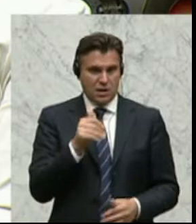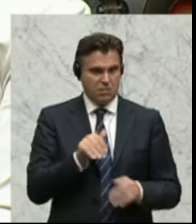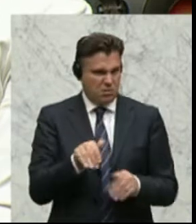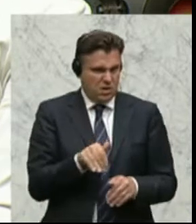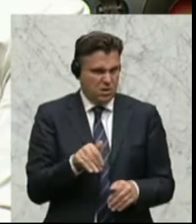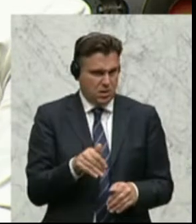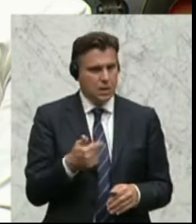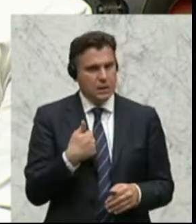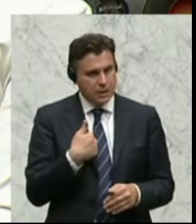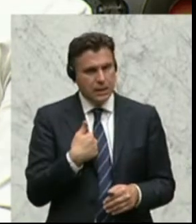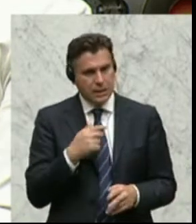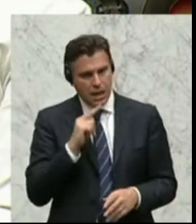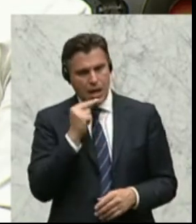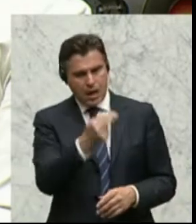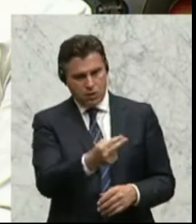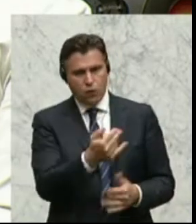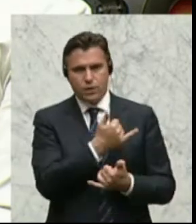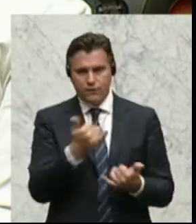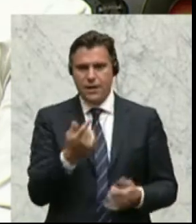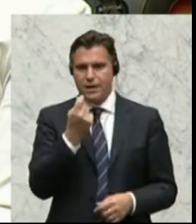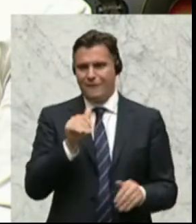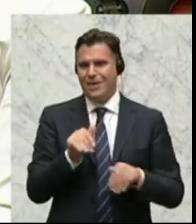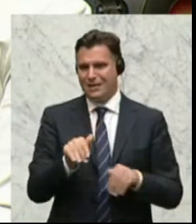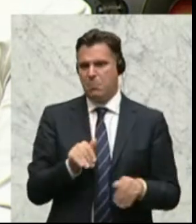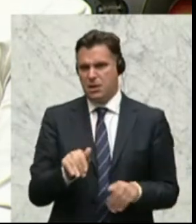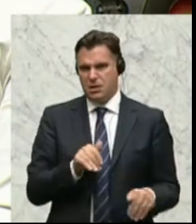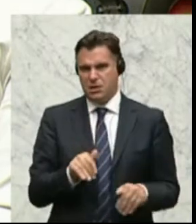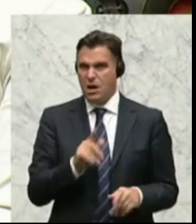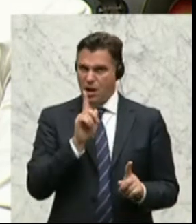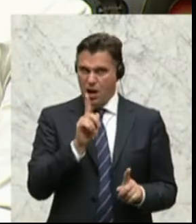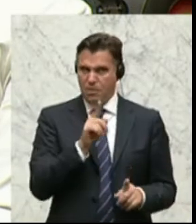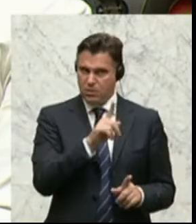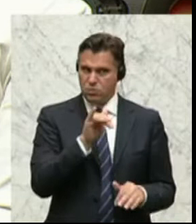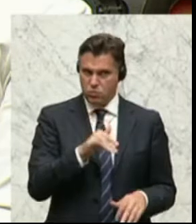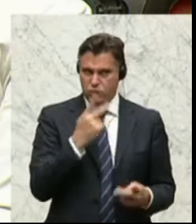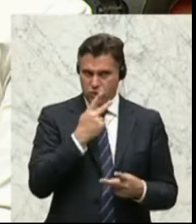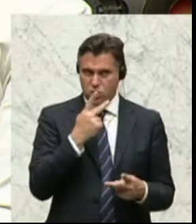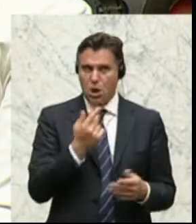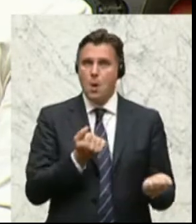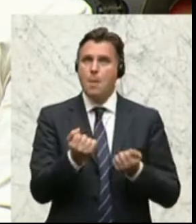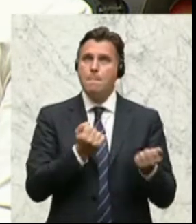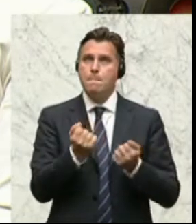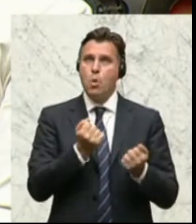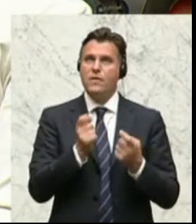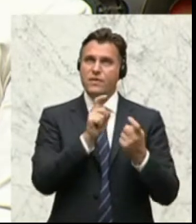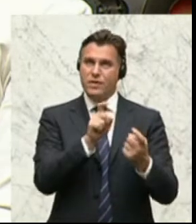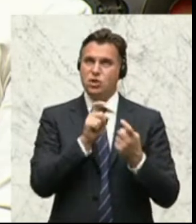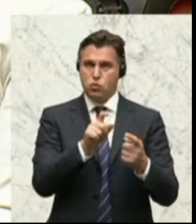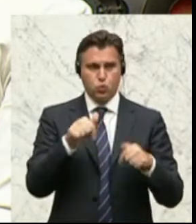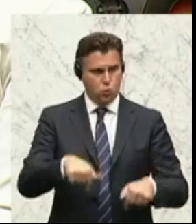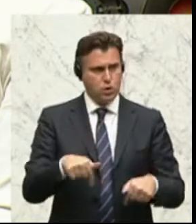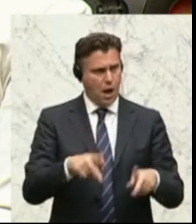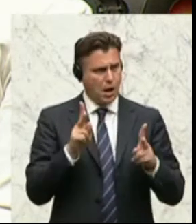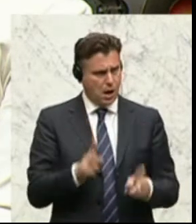als Finanzminister darauf eingehen, aber ich bitte schon um Verständnis. Eine politische Diskussion kann ja auch im Hohen Haus stattfinden, aber dafür müssten